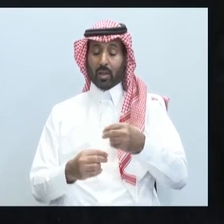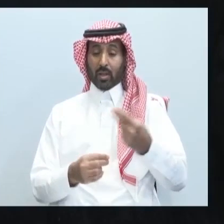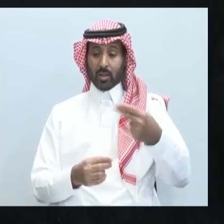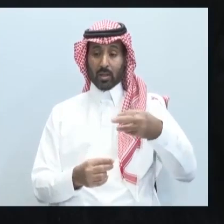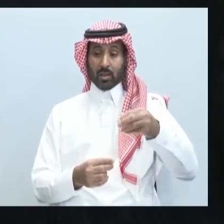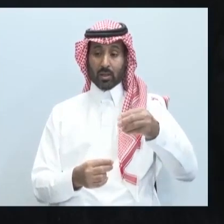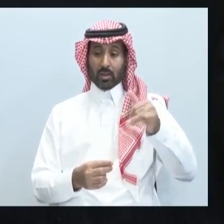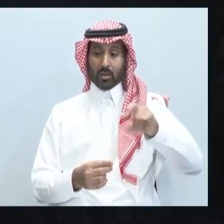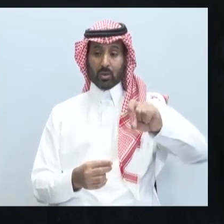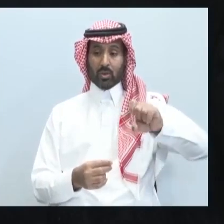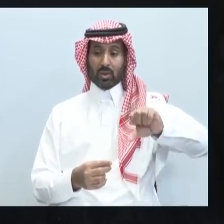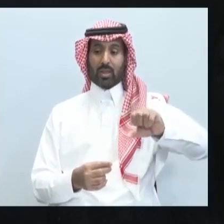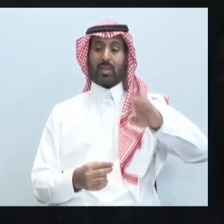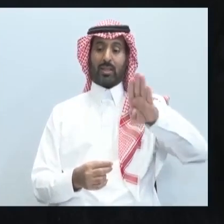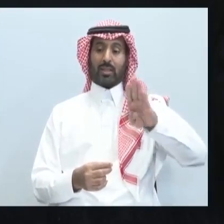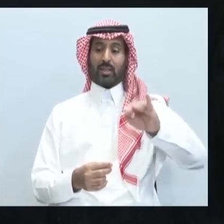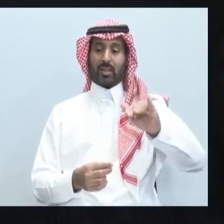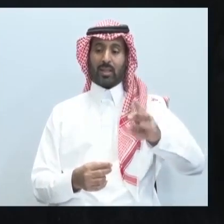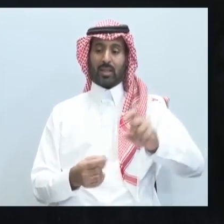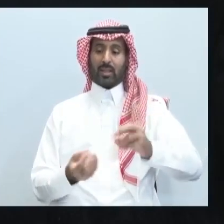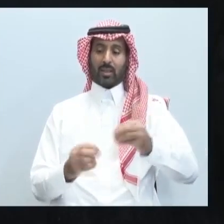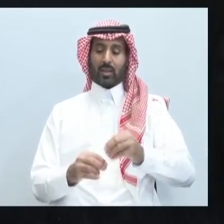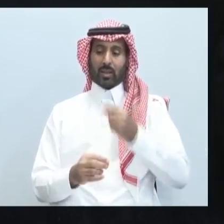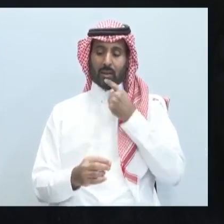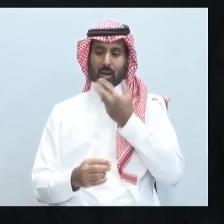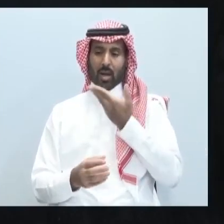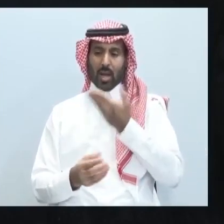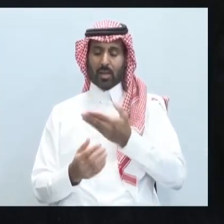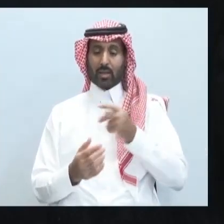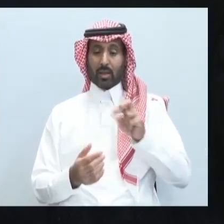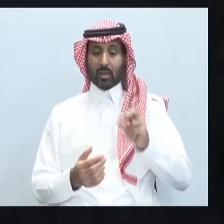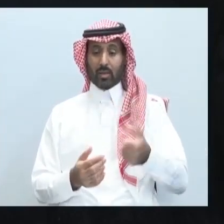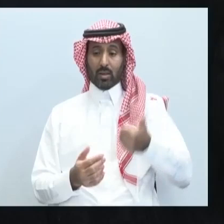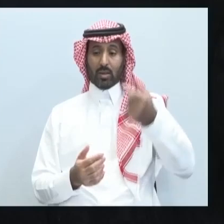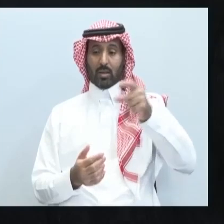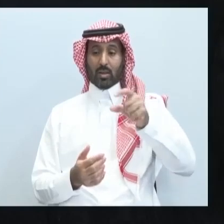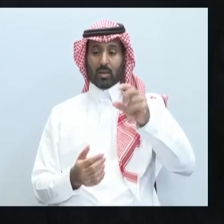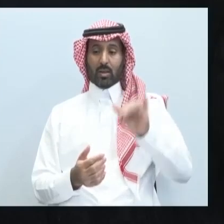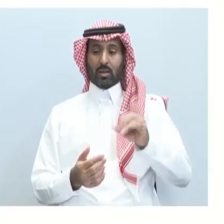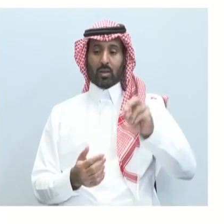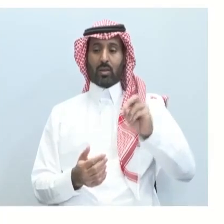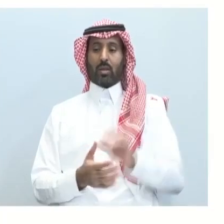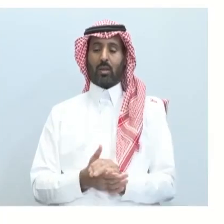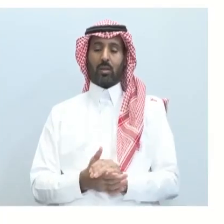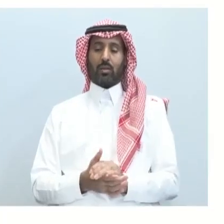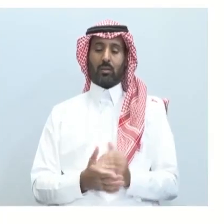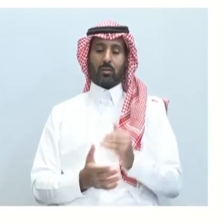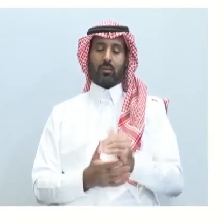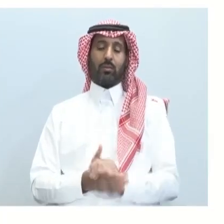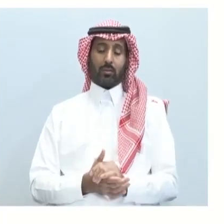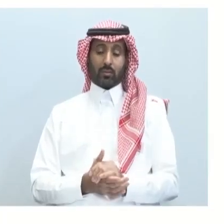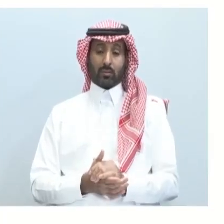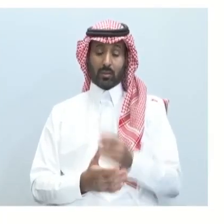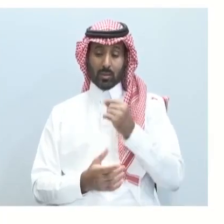زياده في عدد التراكيز فانه الماده سوف تكون عندي هنا سوف تكون الماده عندي هنا قاعديه اذا يكون